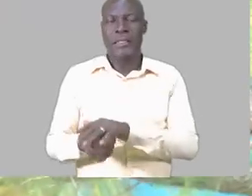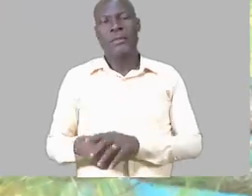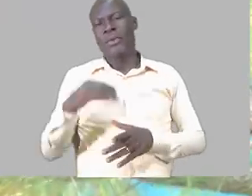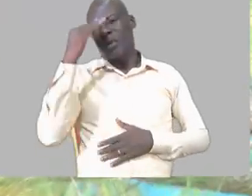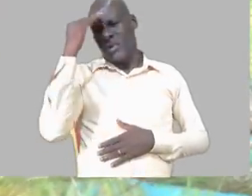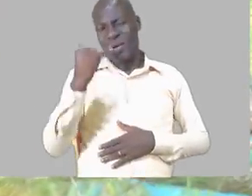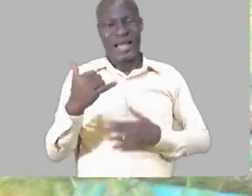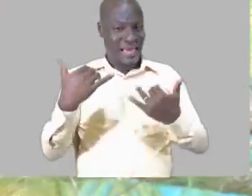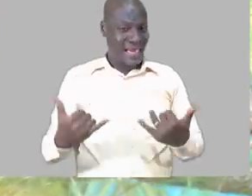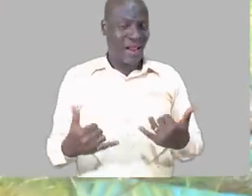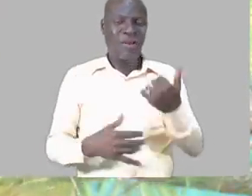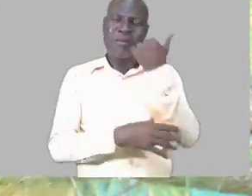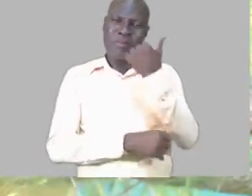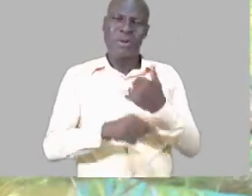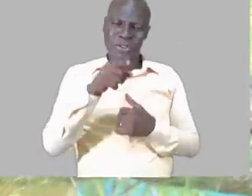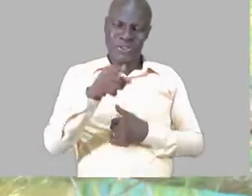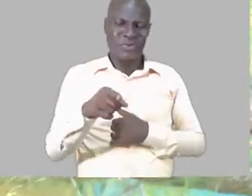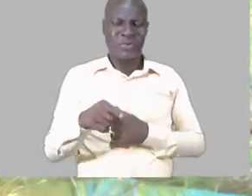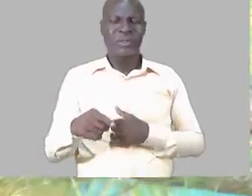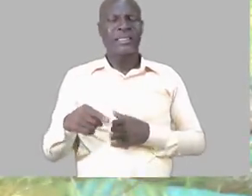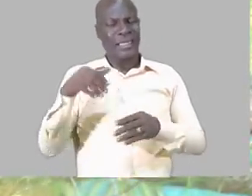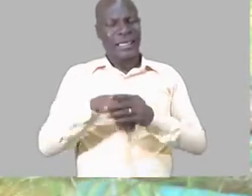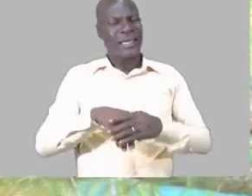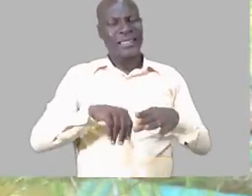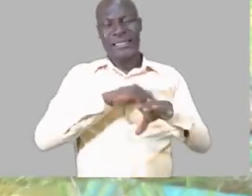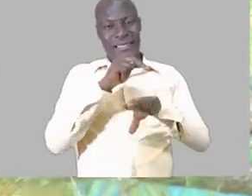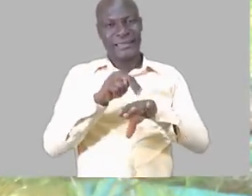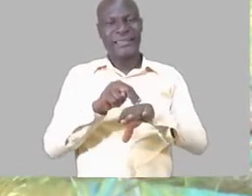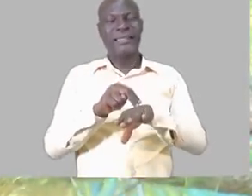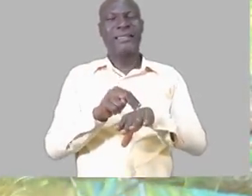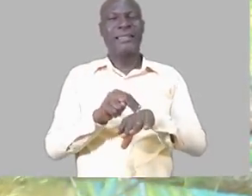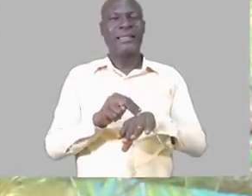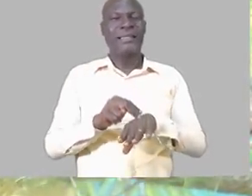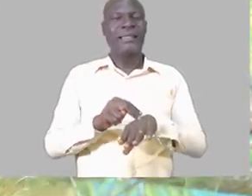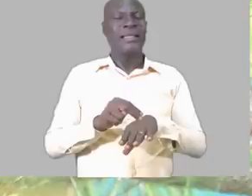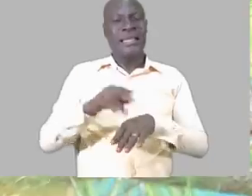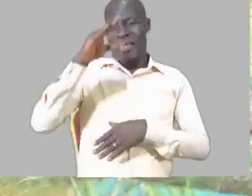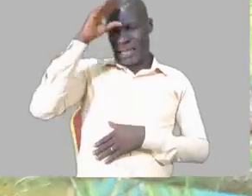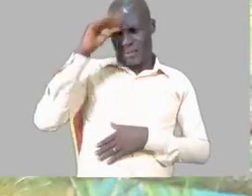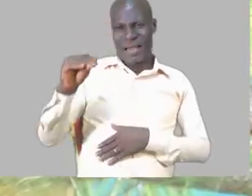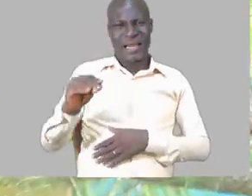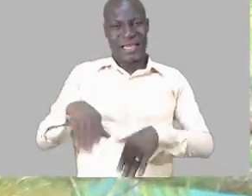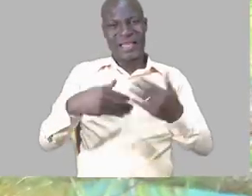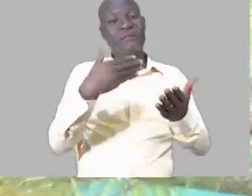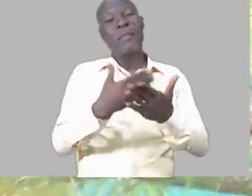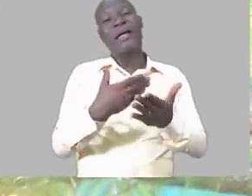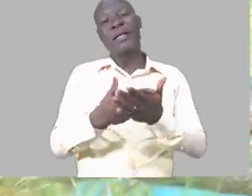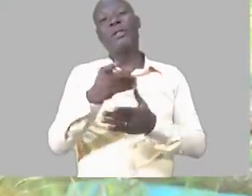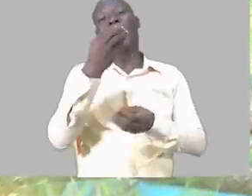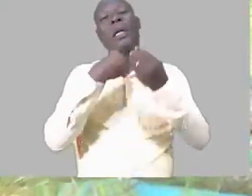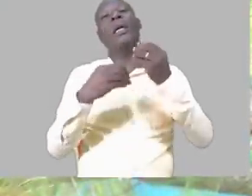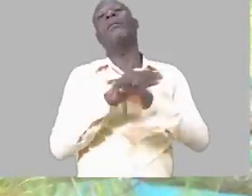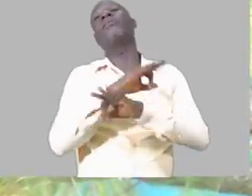enemre mo hia bebrei be abu ye nso e wo mani mo no adantia no ko e wala tu wala sa no mfa ni sika no mfa mra o na ji